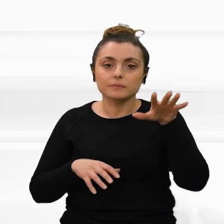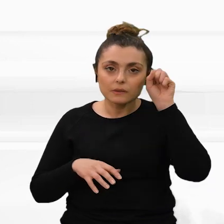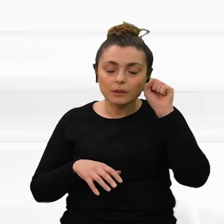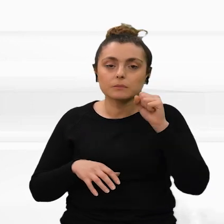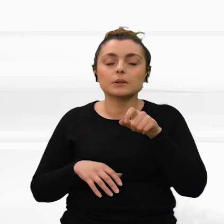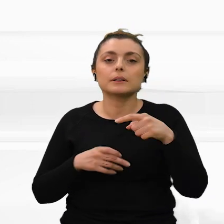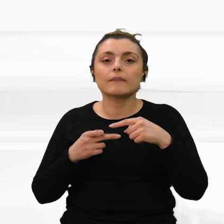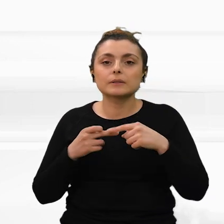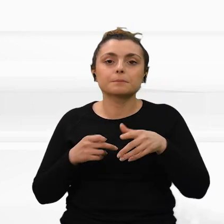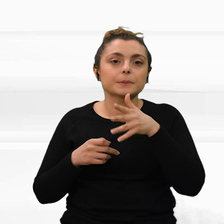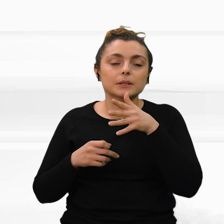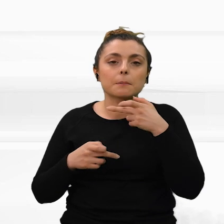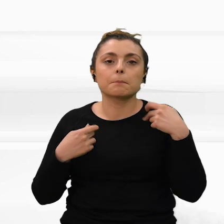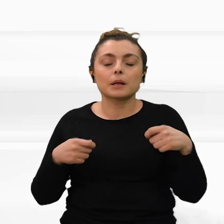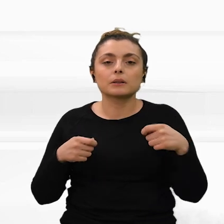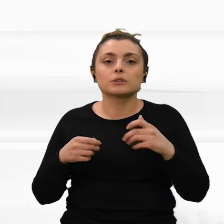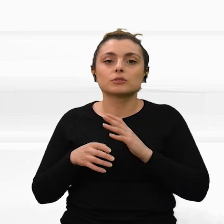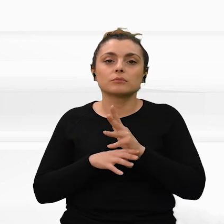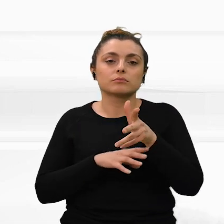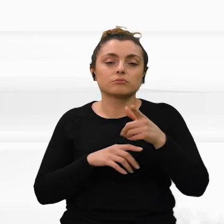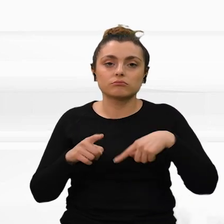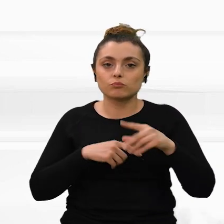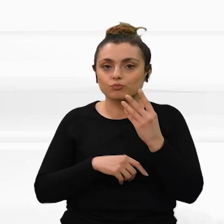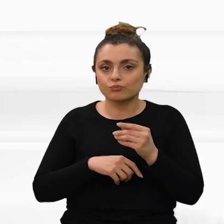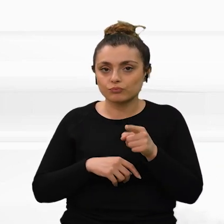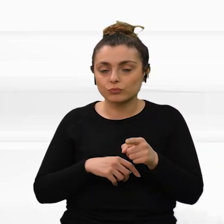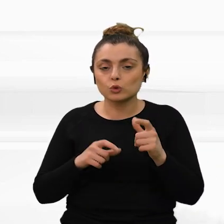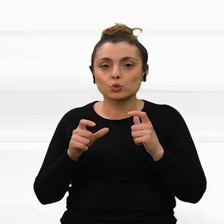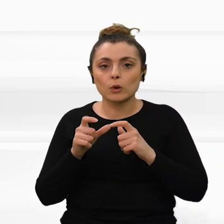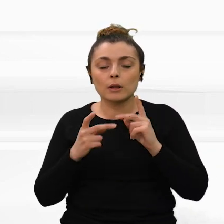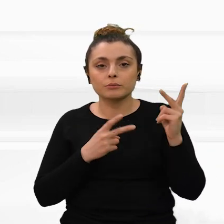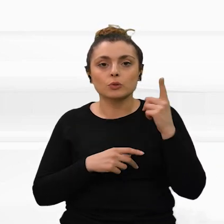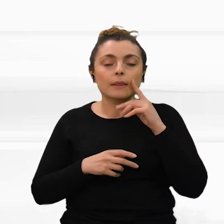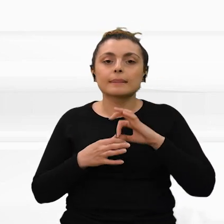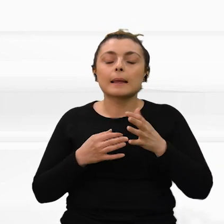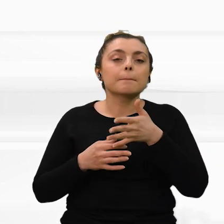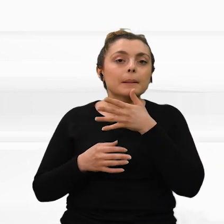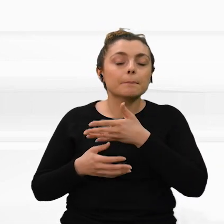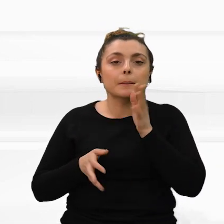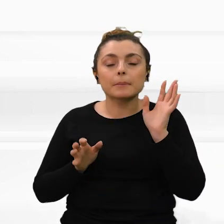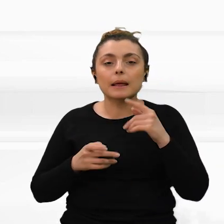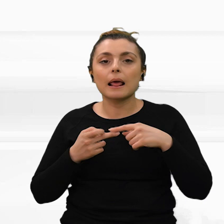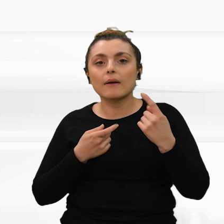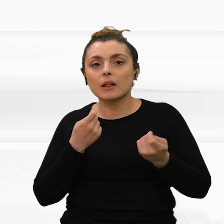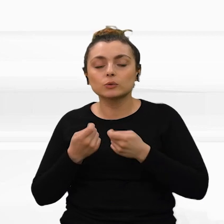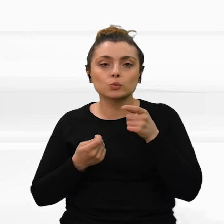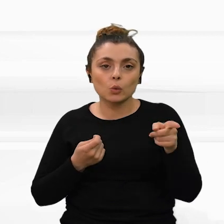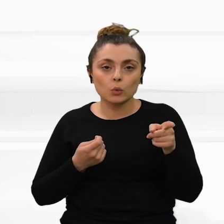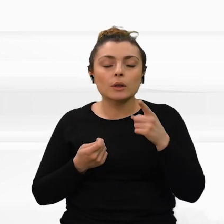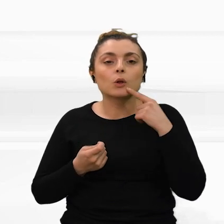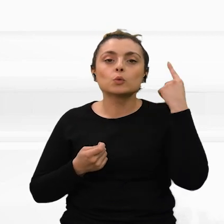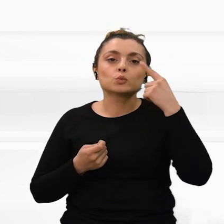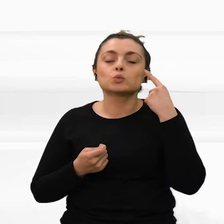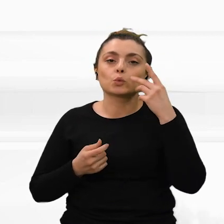kavramsal refleksif bilginin pratik yaşama aktarılmasını sağlaması sokratese göreni bilmediğini bilmek refleksiyon dur